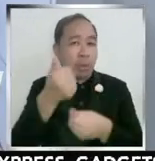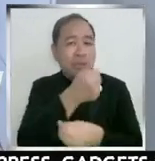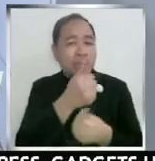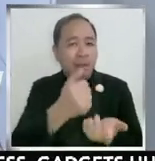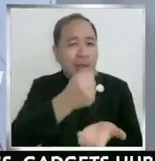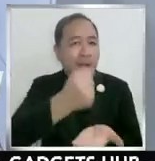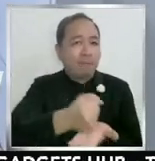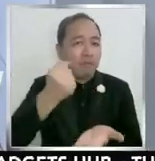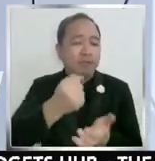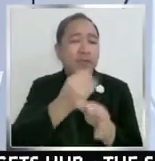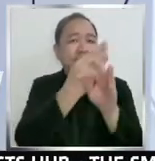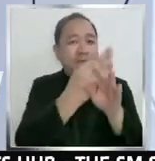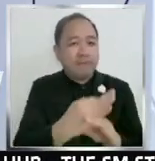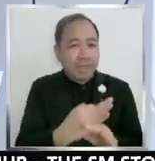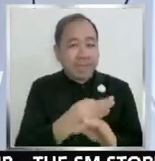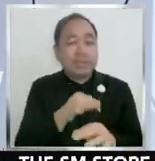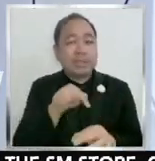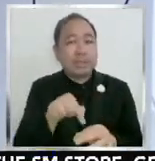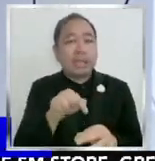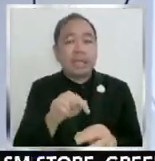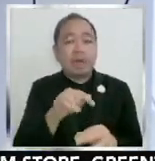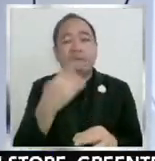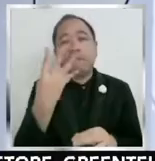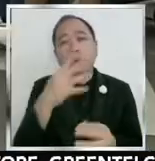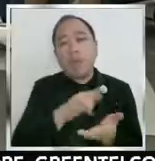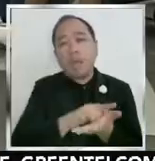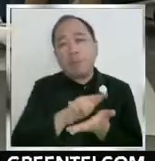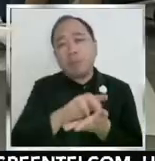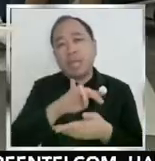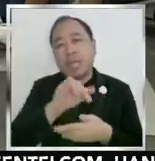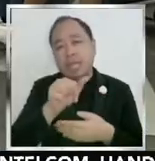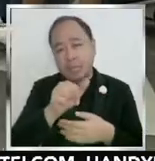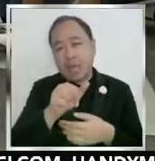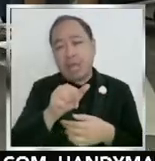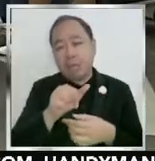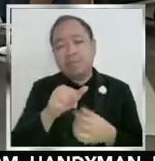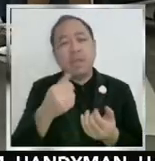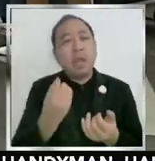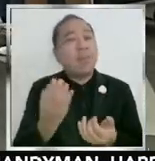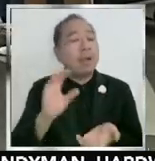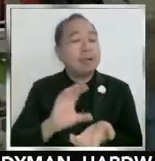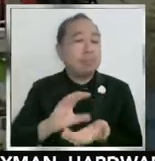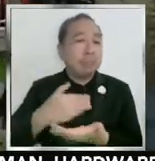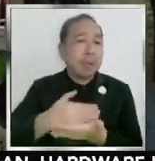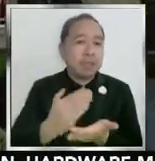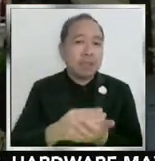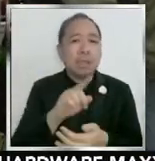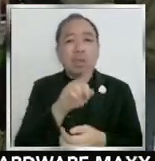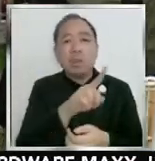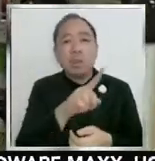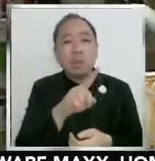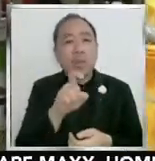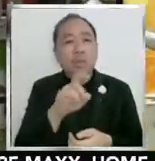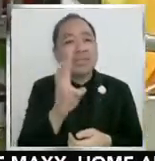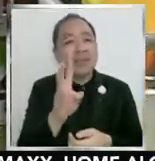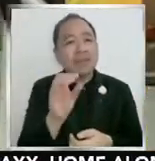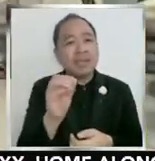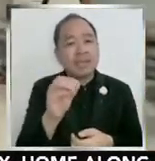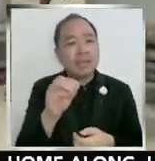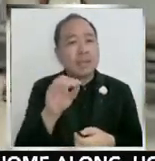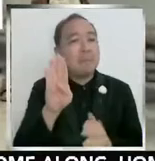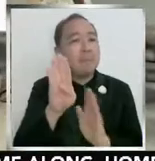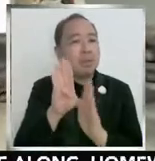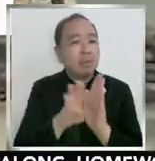NAIA simula 2024. Pupondohan yan ng mahigit 170 bilyong piso, pero ikakasabilang PPP o